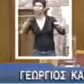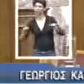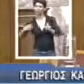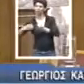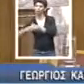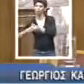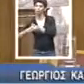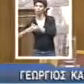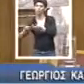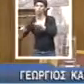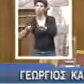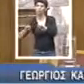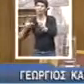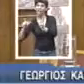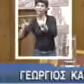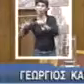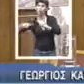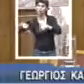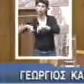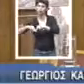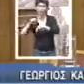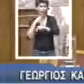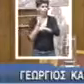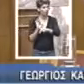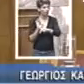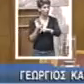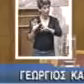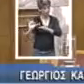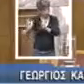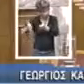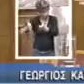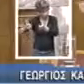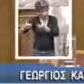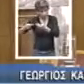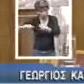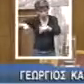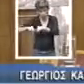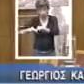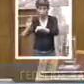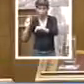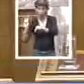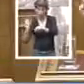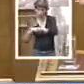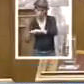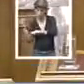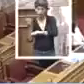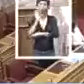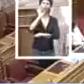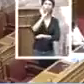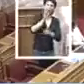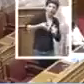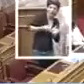Εθνικό Συμβούλιο. Γιατί λοιπόν μπορεί να είναι εθνικό το Συμβούλιο του ΠΑΣΟΚ και δεν μπορεί να είναι εθνική η κατεύθυνση